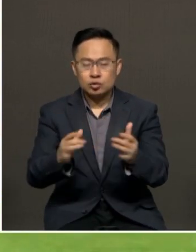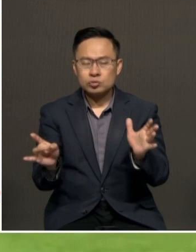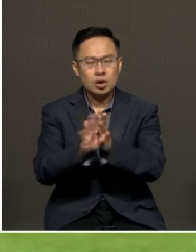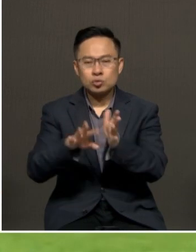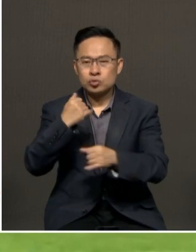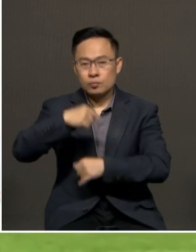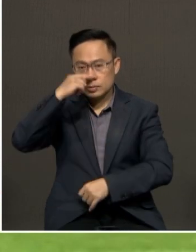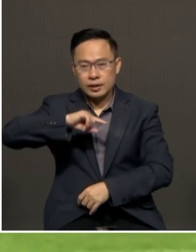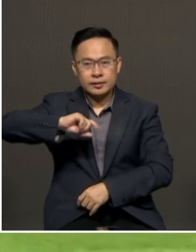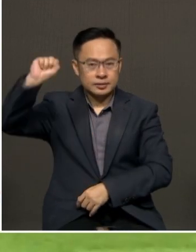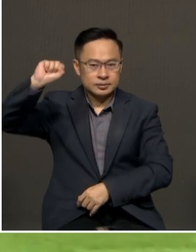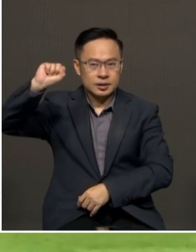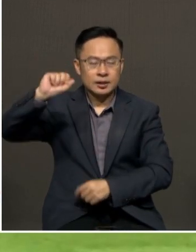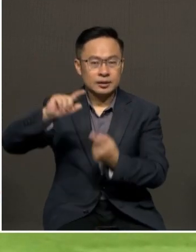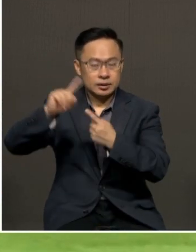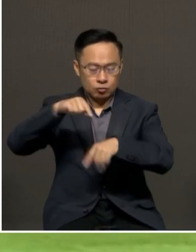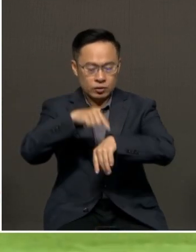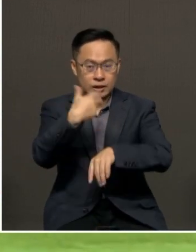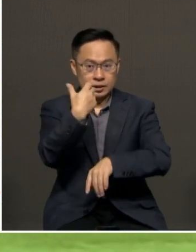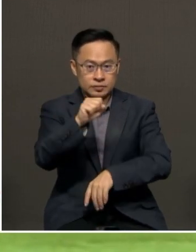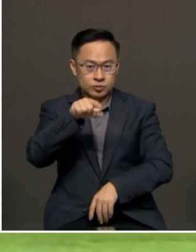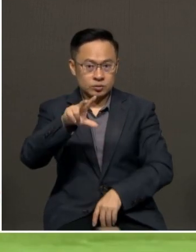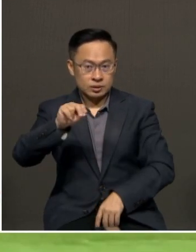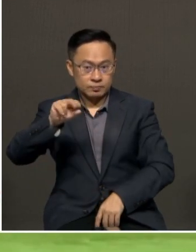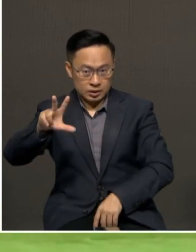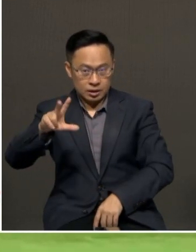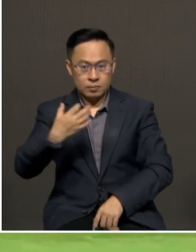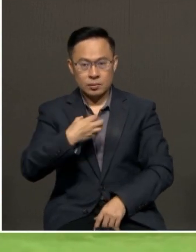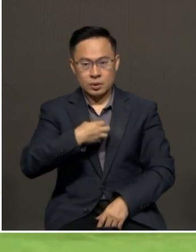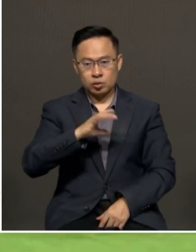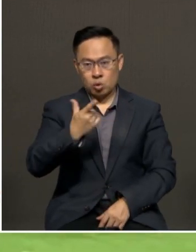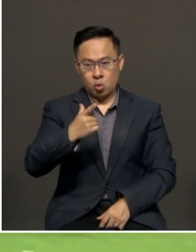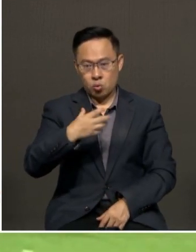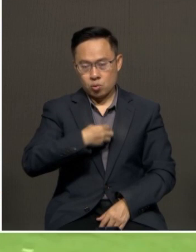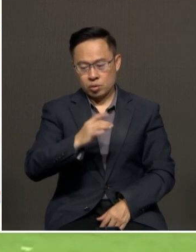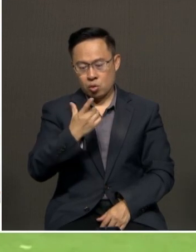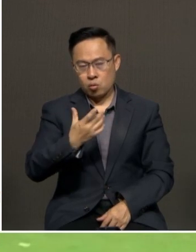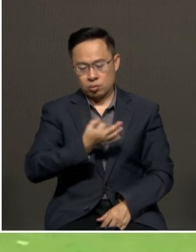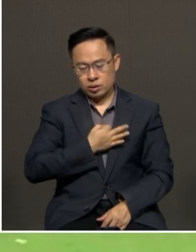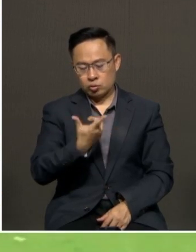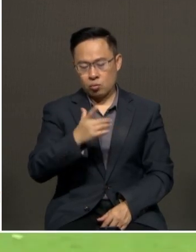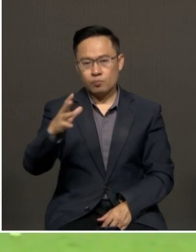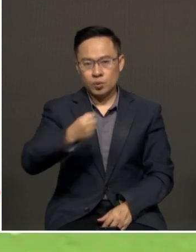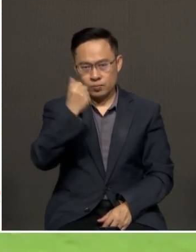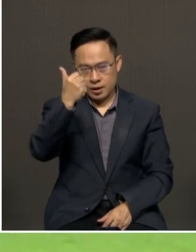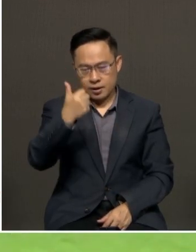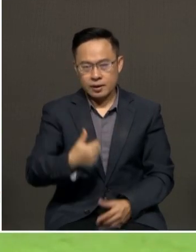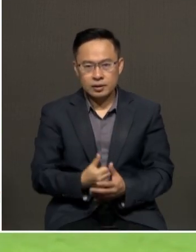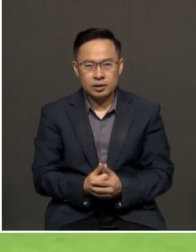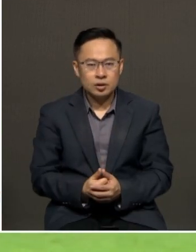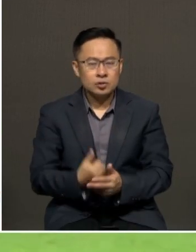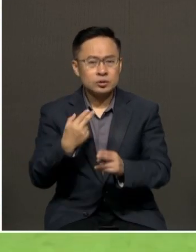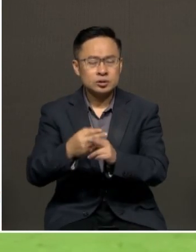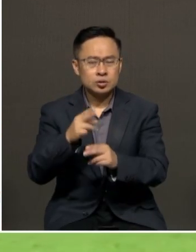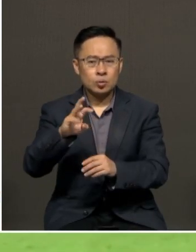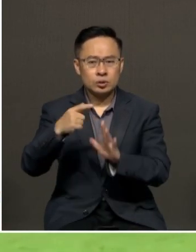นคนแรกด้วยเวลา 10.33 วินาทีทำให้เขาคว้าเหรียญทองแรกให้กับทัพลมกรดไทยไปได้ค่ะในขณะที่วุฒิ